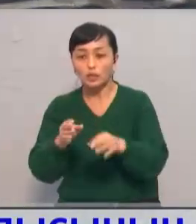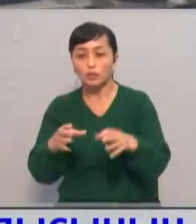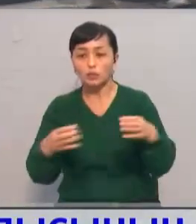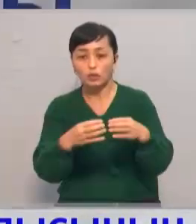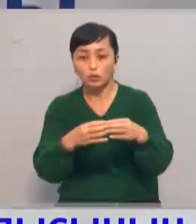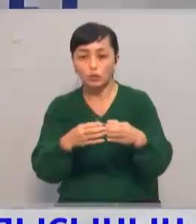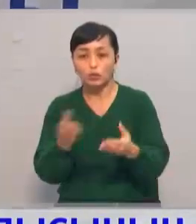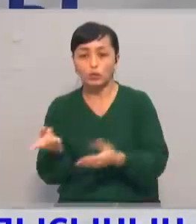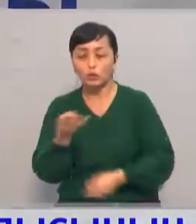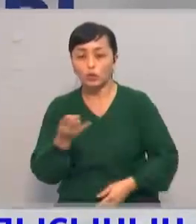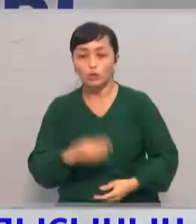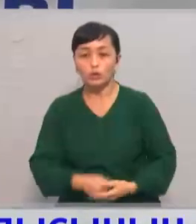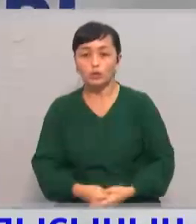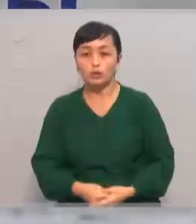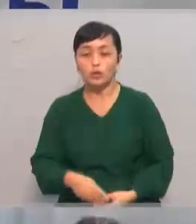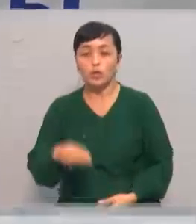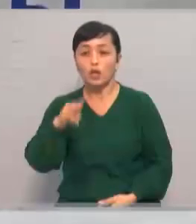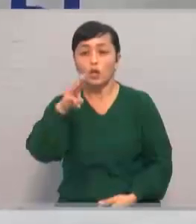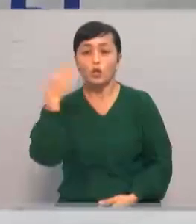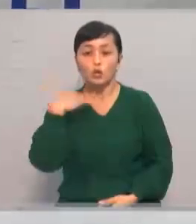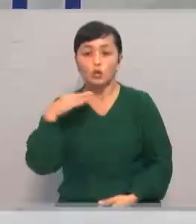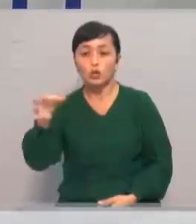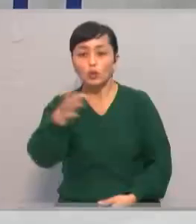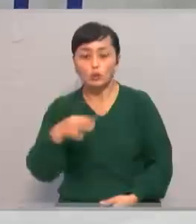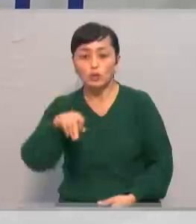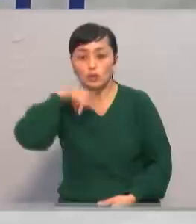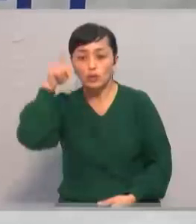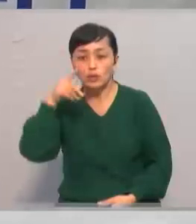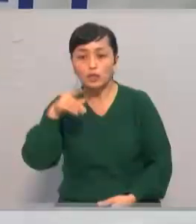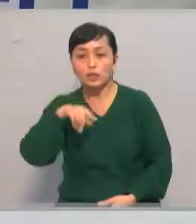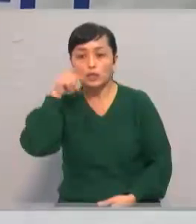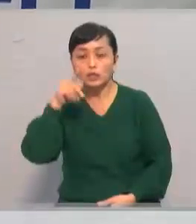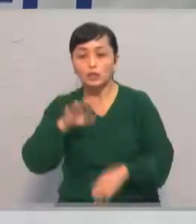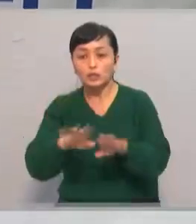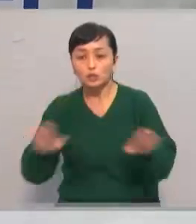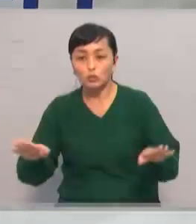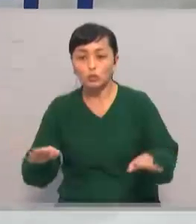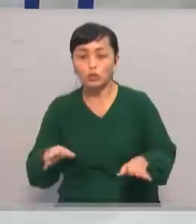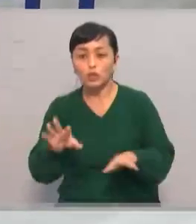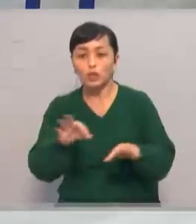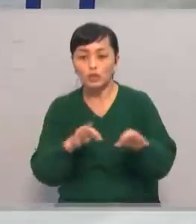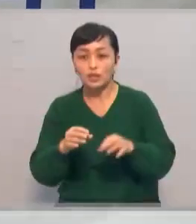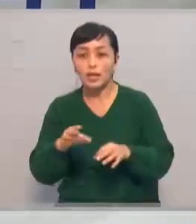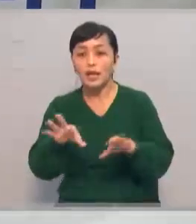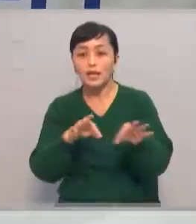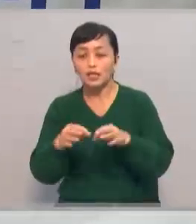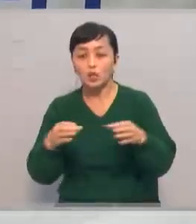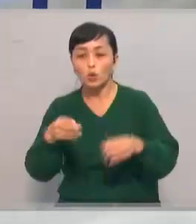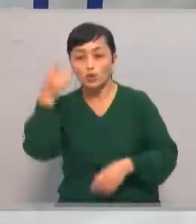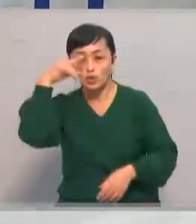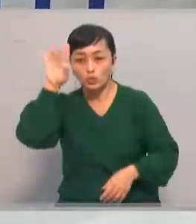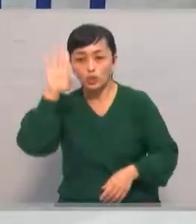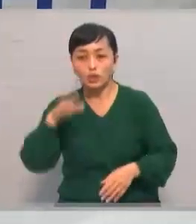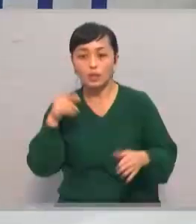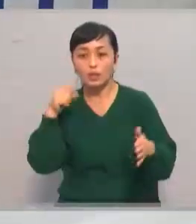табылады. Бұл Түркістан облысының жастар және жасөспірімдер арасындағы облыстық іріктеу чемпионаты. Оған